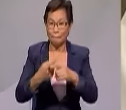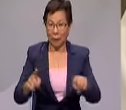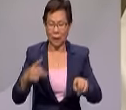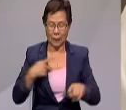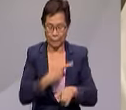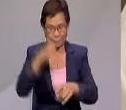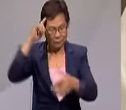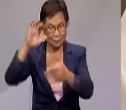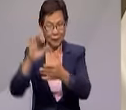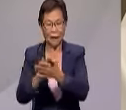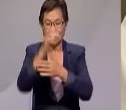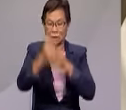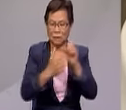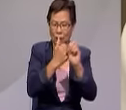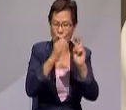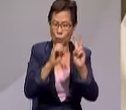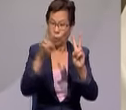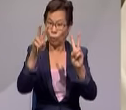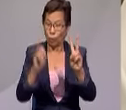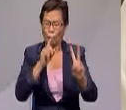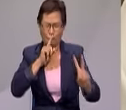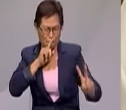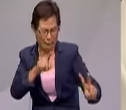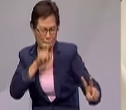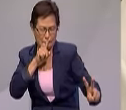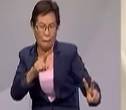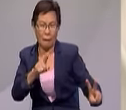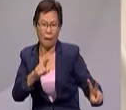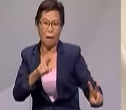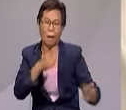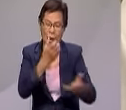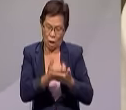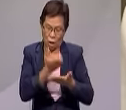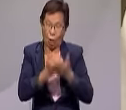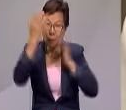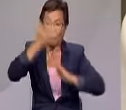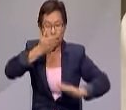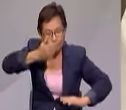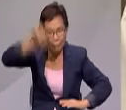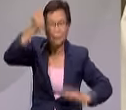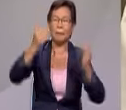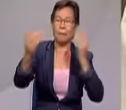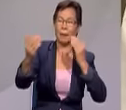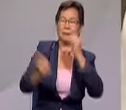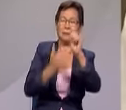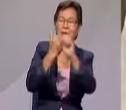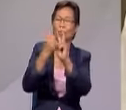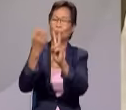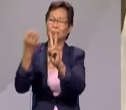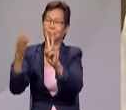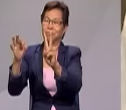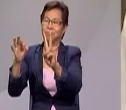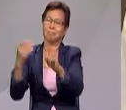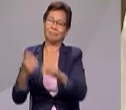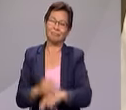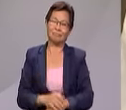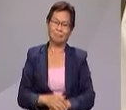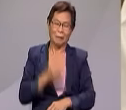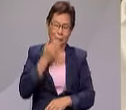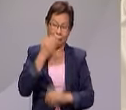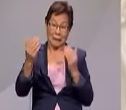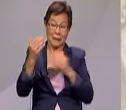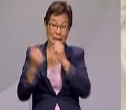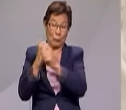kami yakin bahawa tahun ini memang kedudukan ekonomi akan lebih baik berbanding dengan tahun lepas. So,